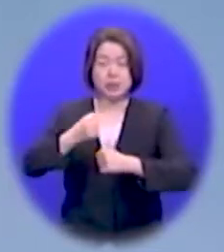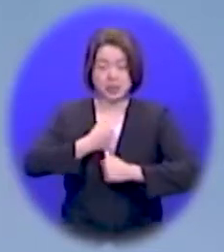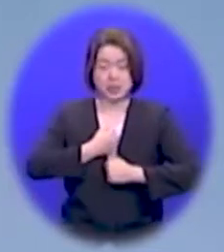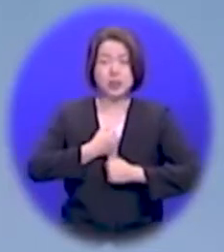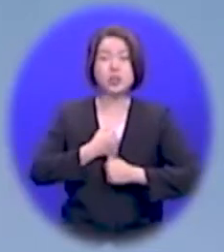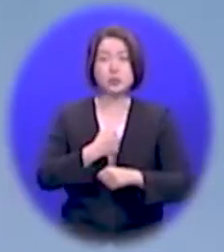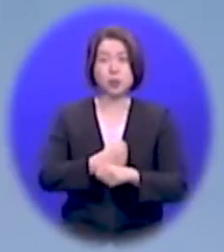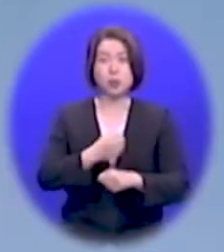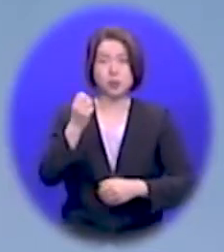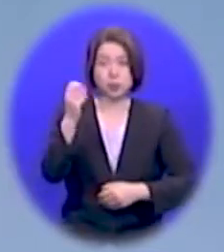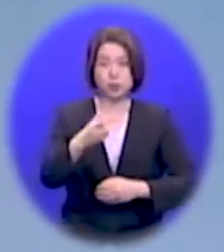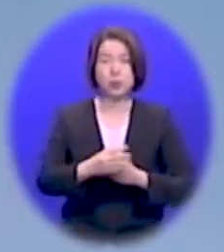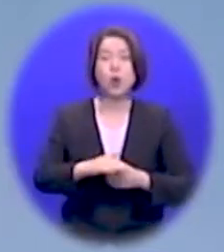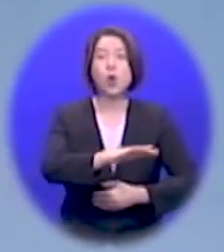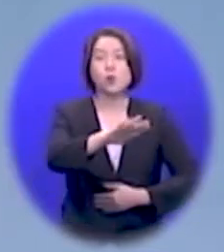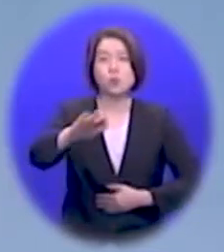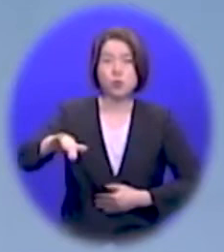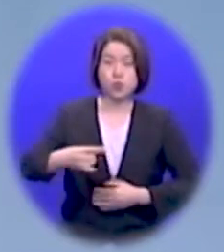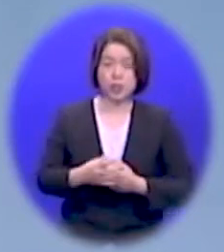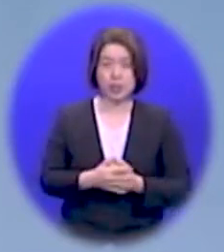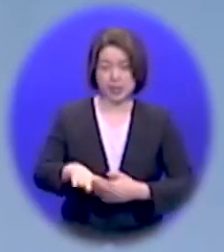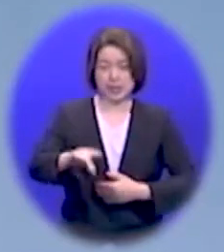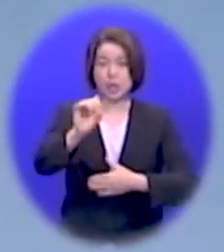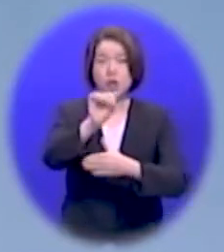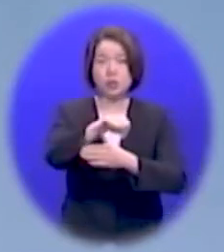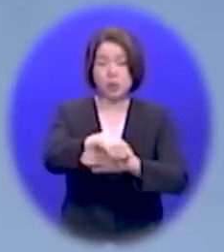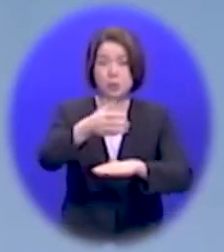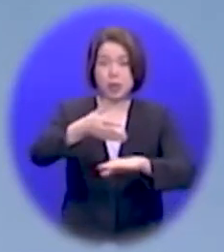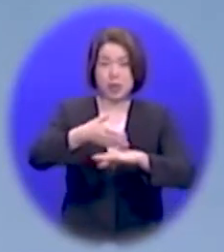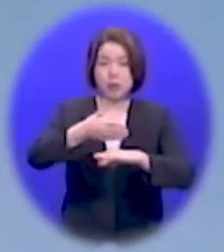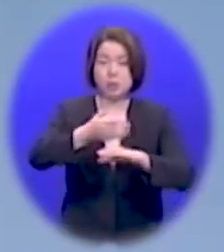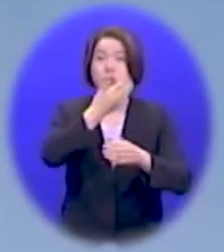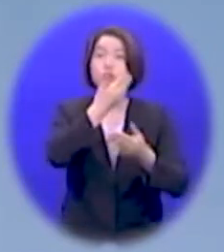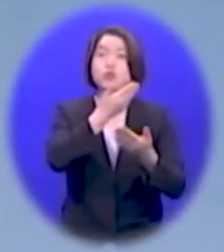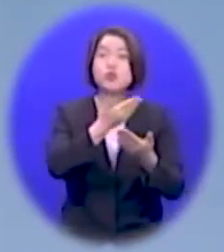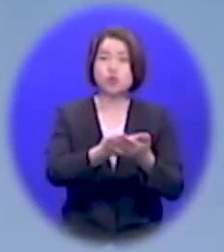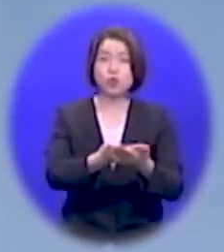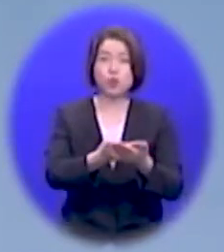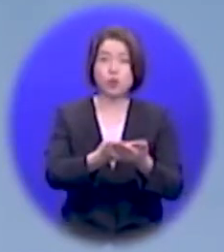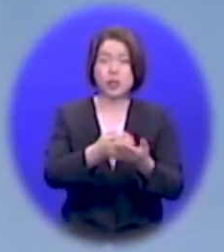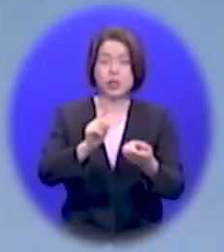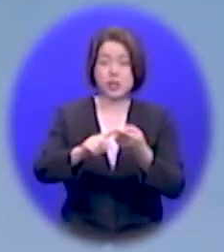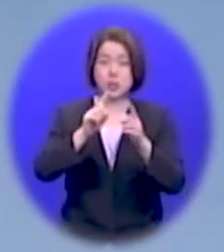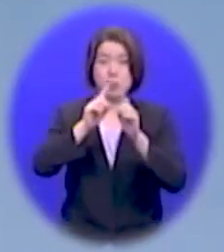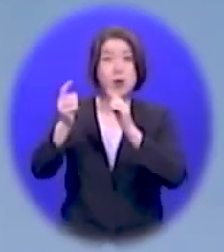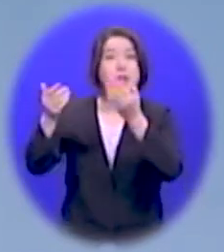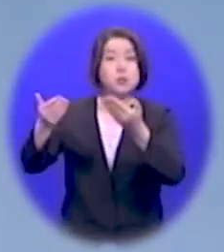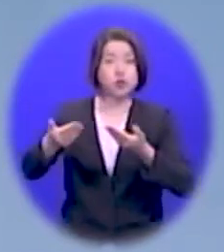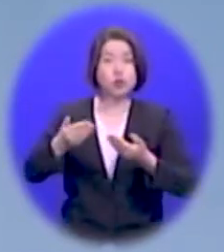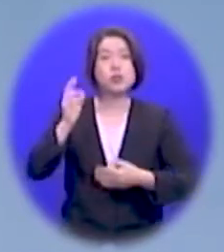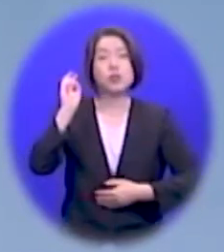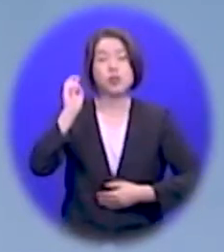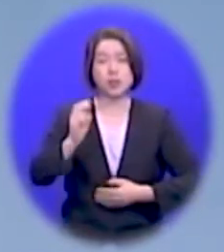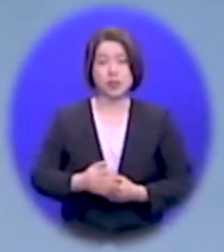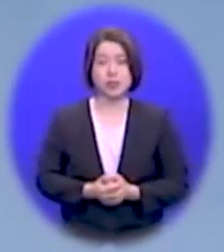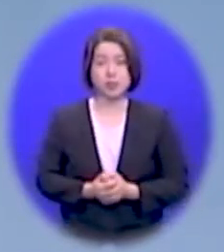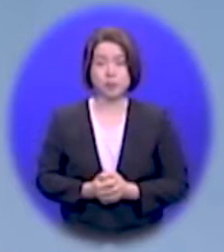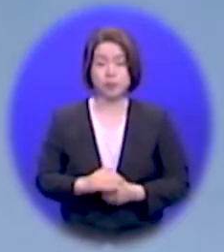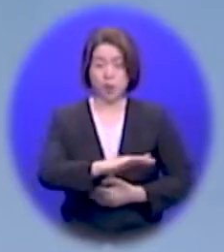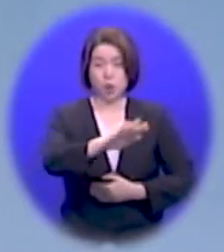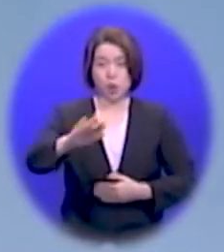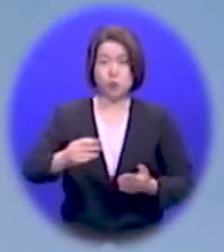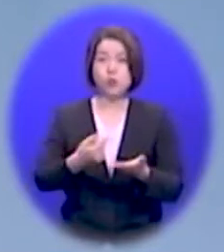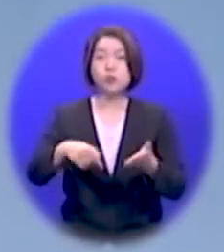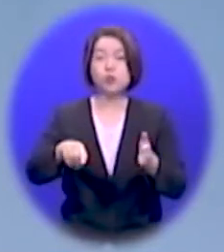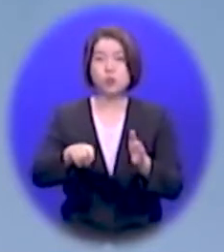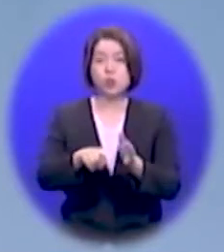우리에게 그 첫열매 감사의 중요성을 말씀 해 주시려고 하는 거죠 우리를 위해서